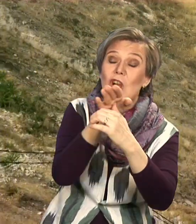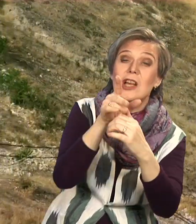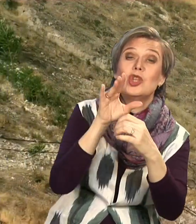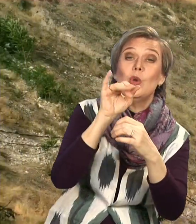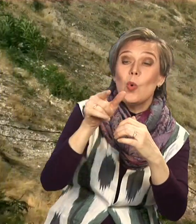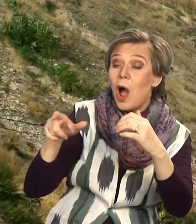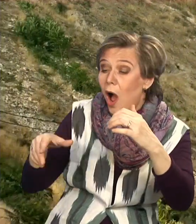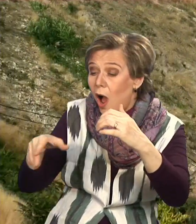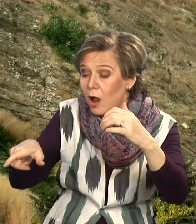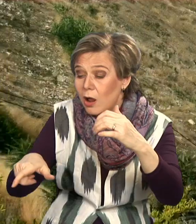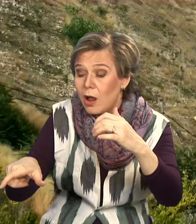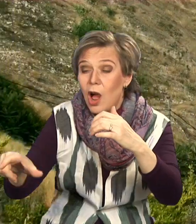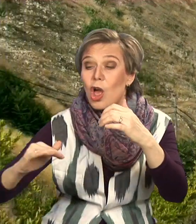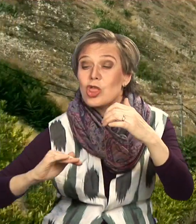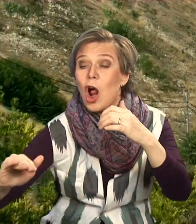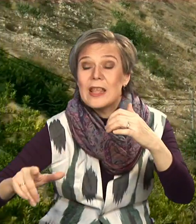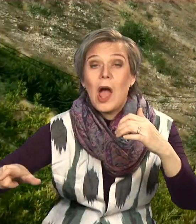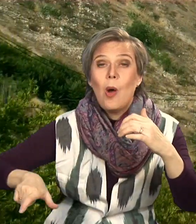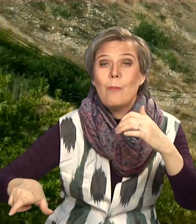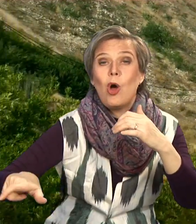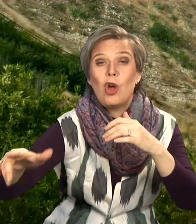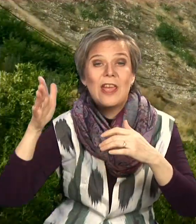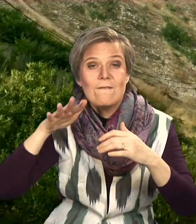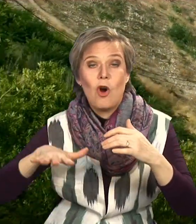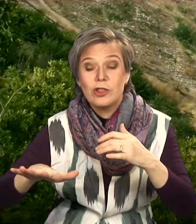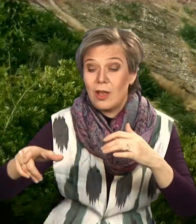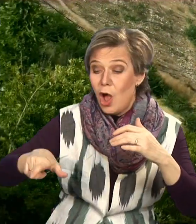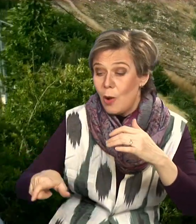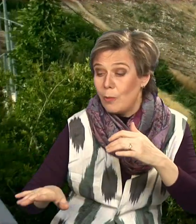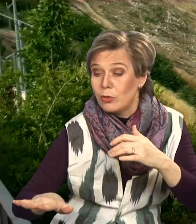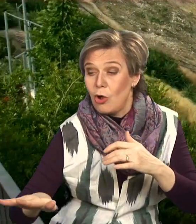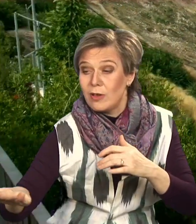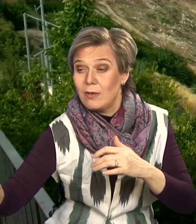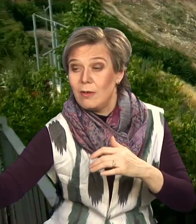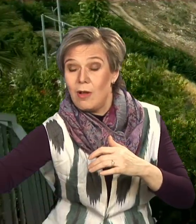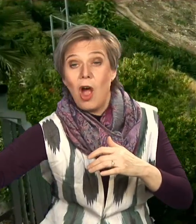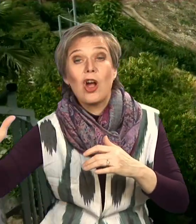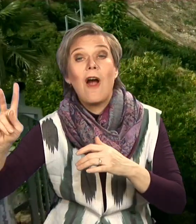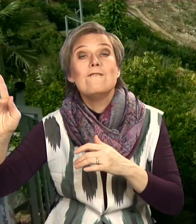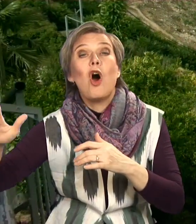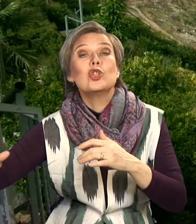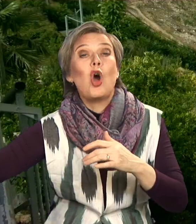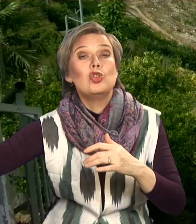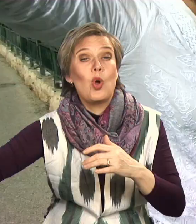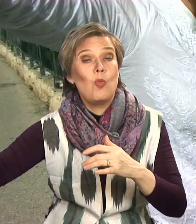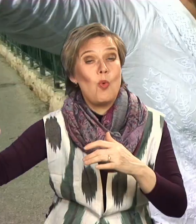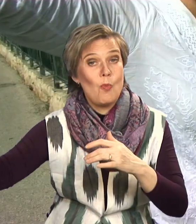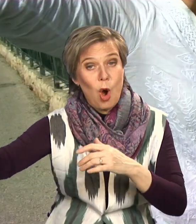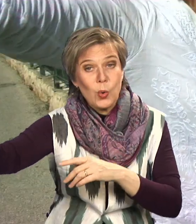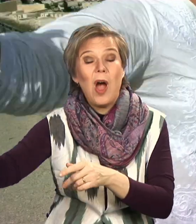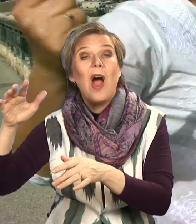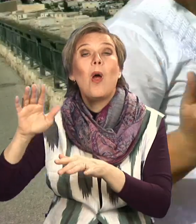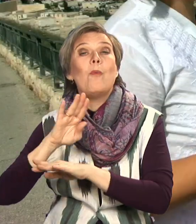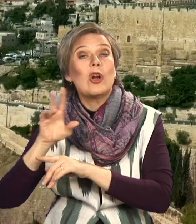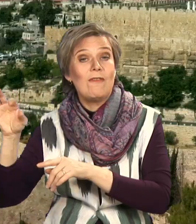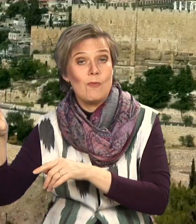будут течь потоки воды живой, сказано. Часть потока к морю восточному, это Мертвое море, оно здесь у подножия